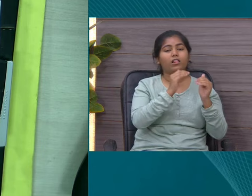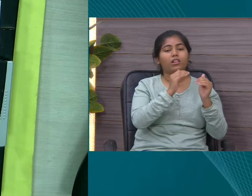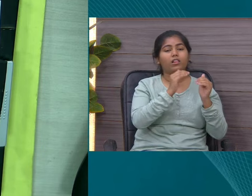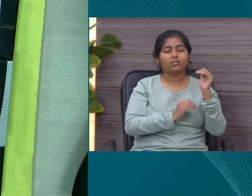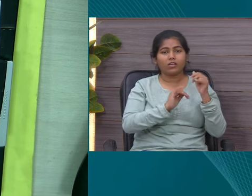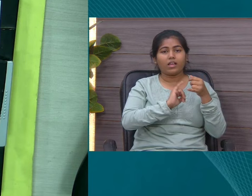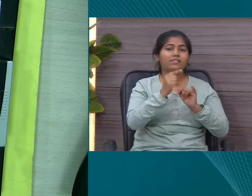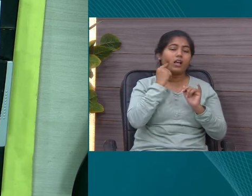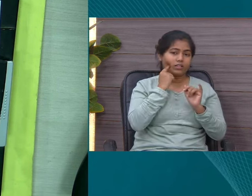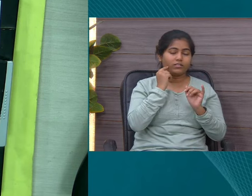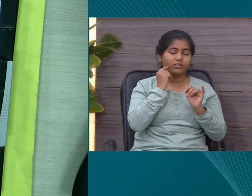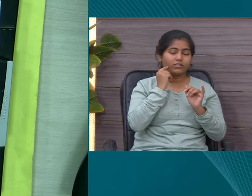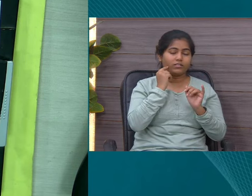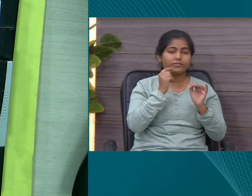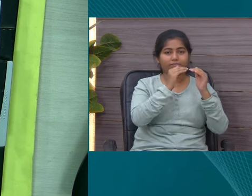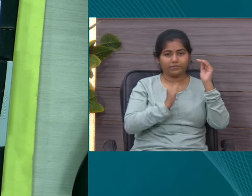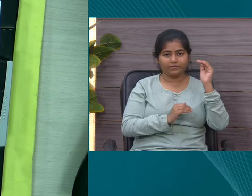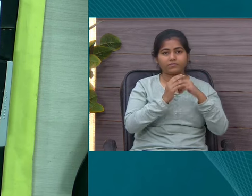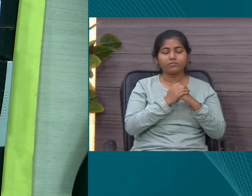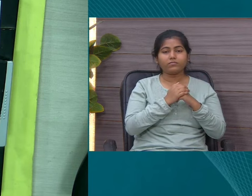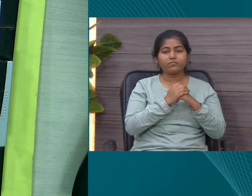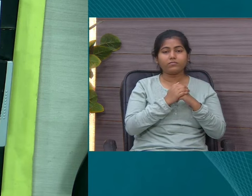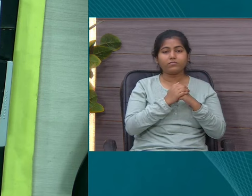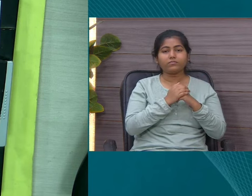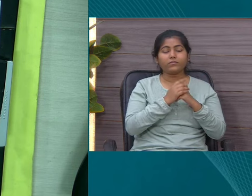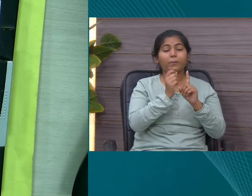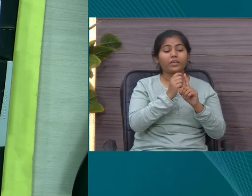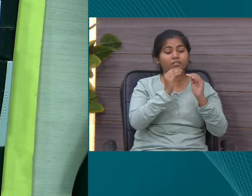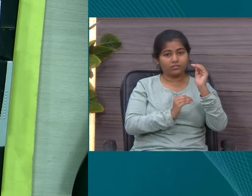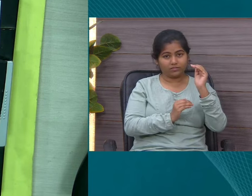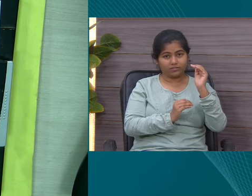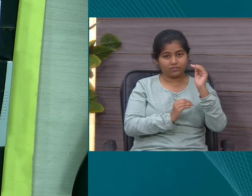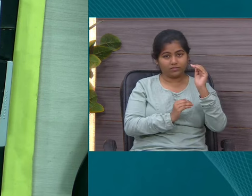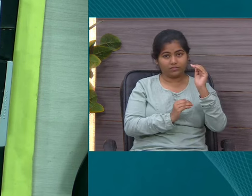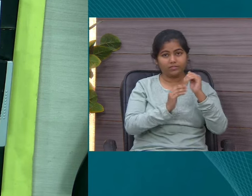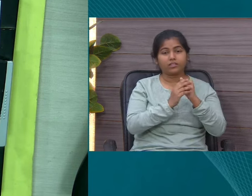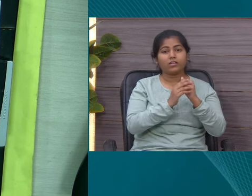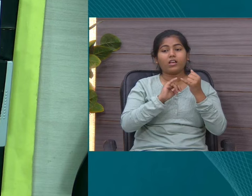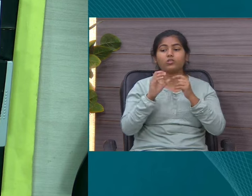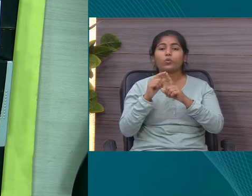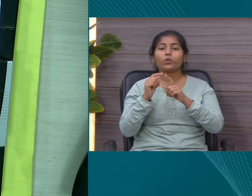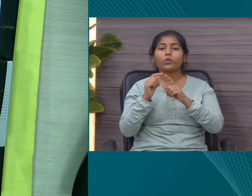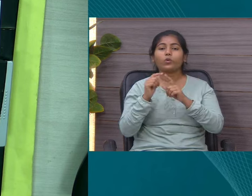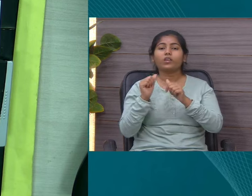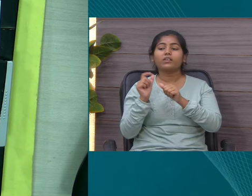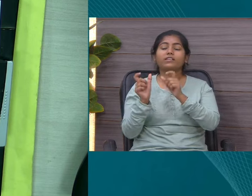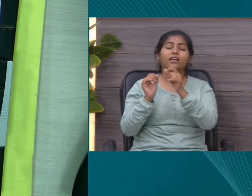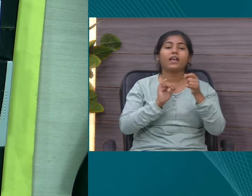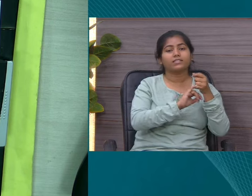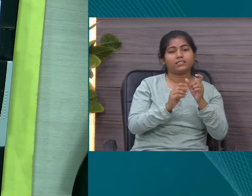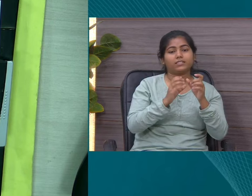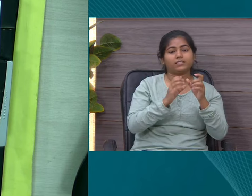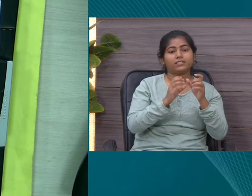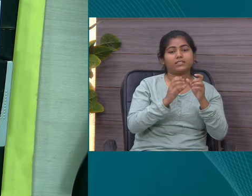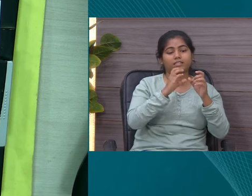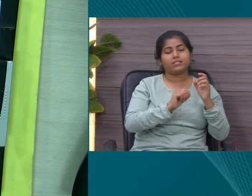सिलिकॉन Se से Se का Si लिया दैट इज सिलिकॉन, पेप्सी का P इज फॉस्फरस, सोडा S इज सल्फर, कोला का